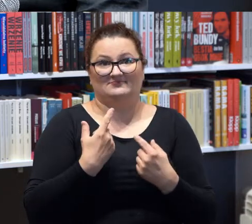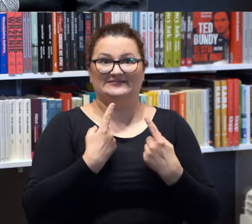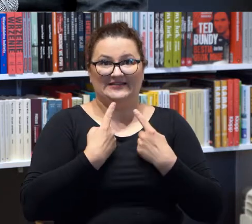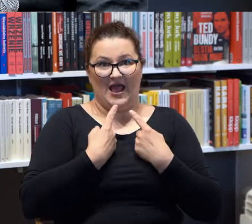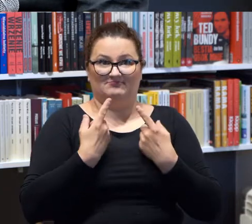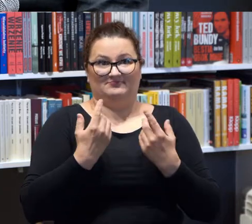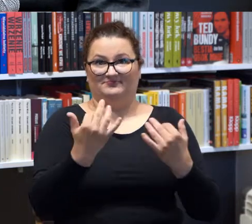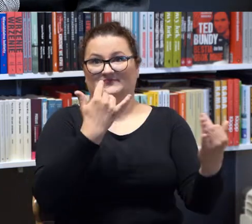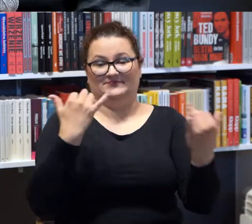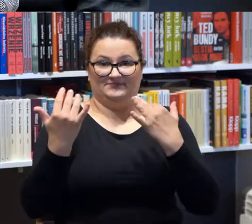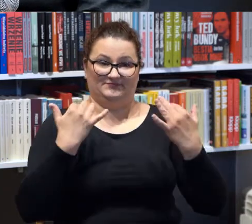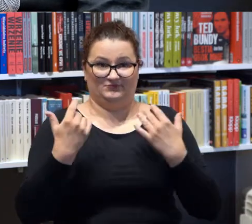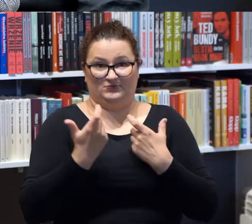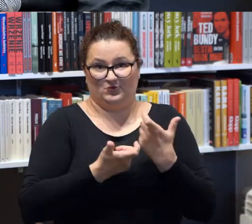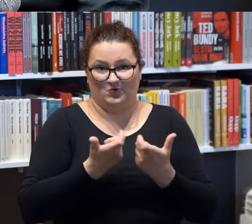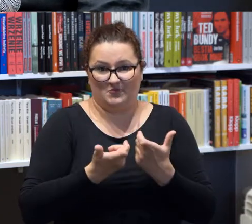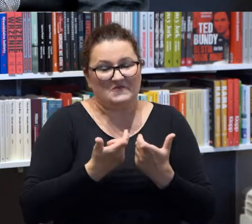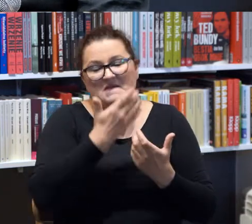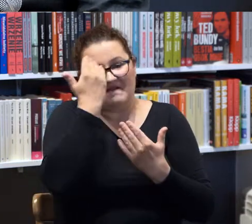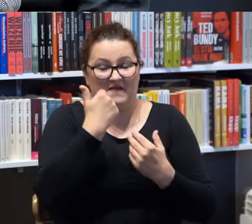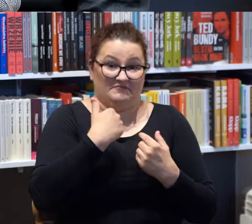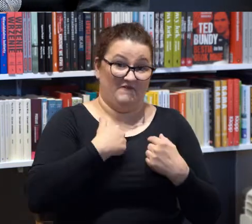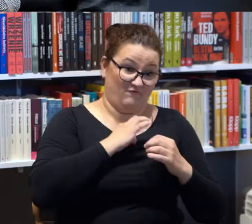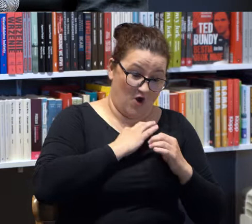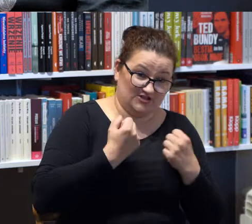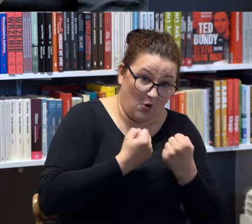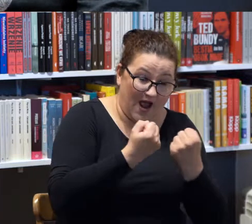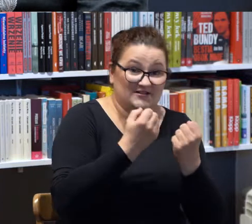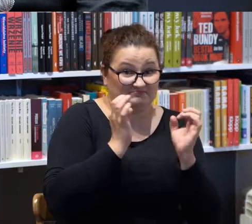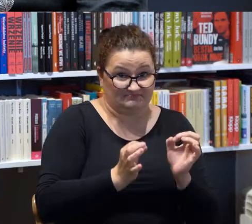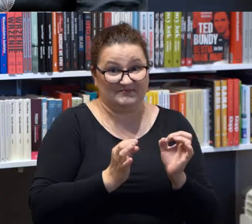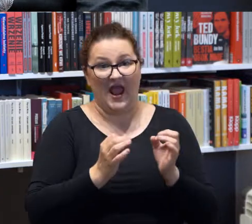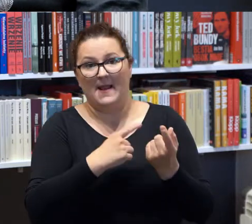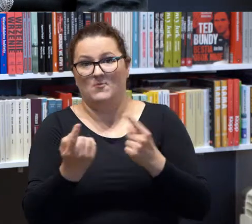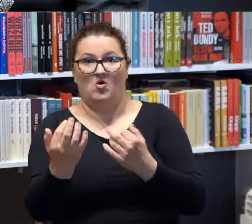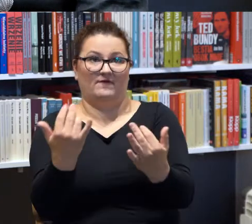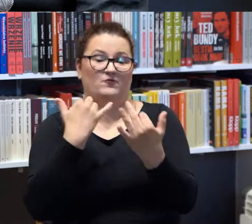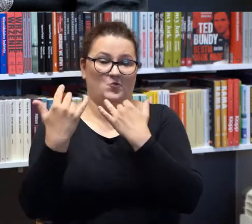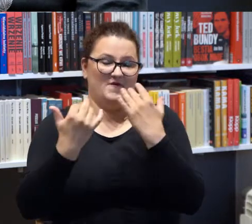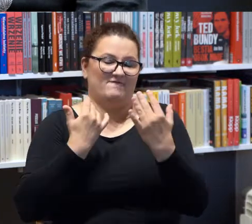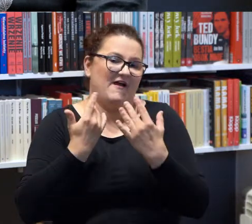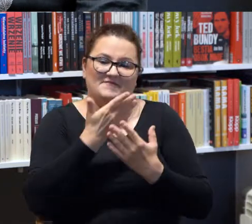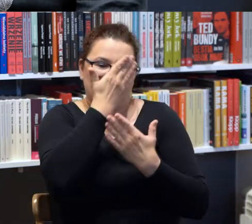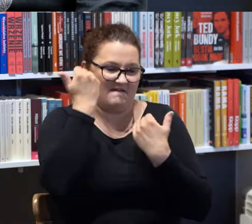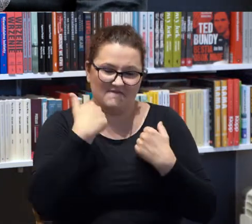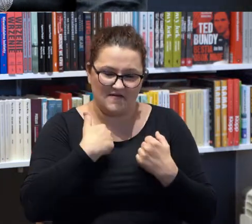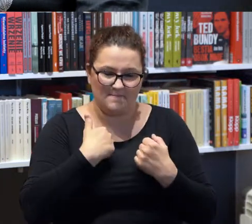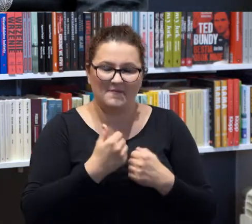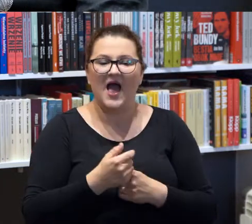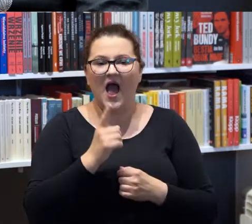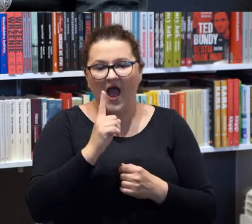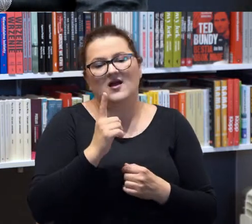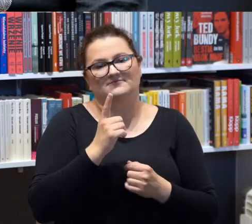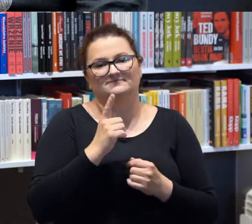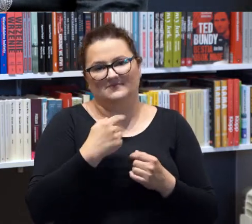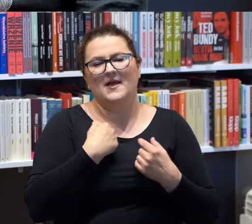każdym razie, na ile w tym naszej zasługi, ja nie mam pojęcia, ale właśnie to taka struktura, w której ja